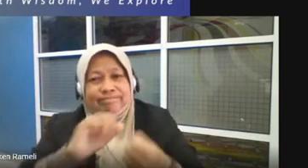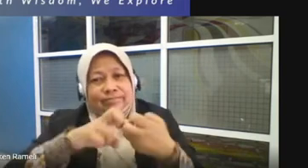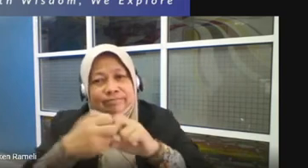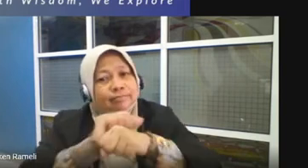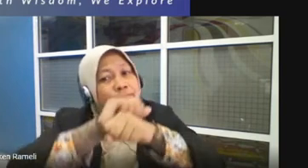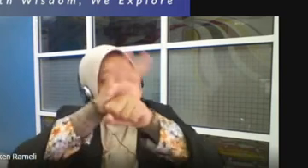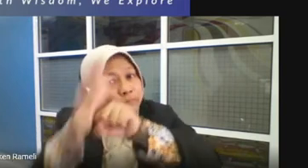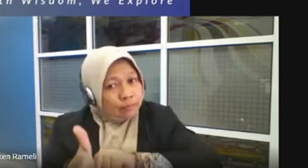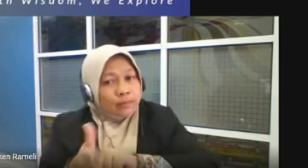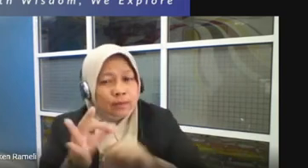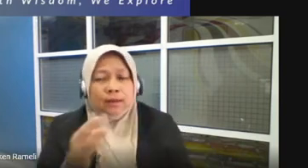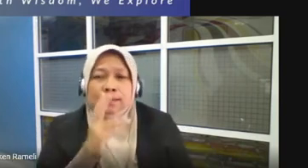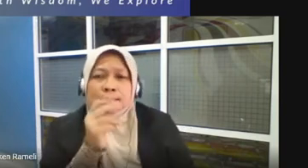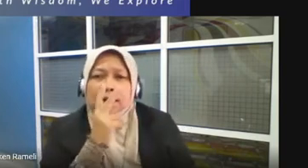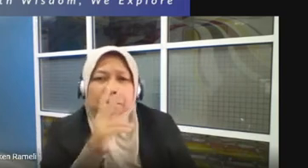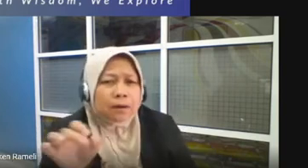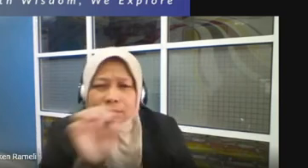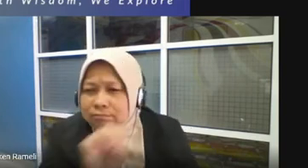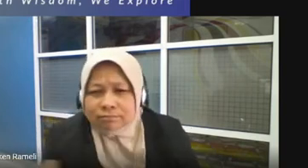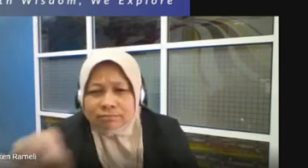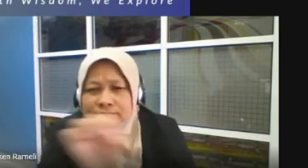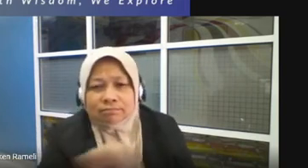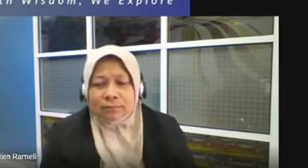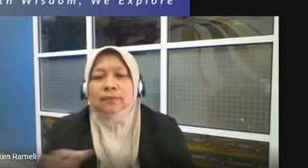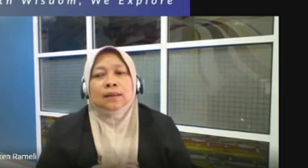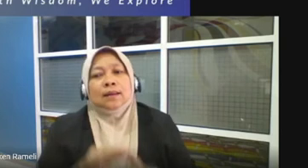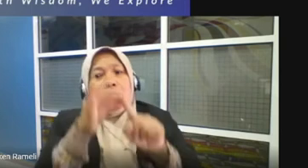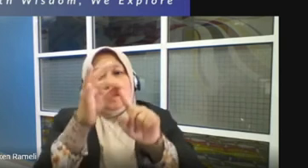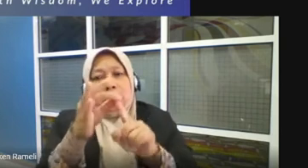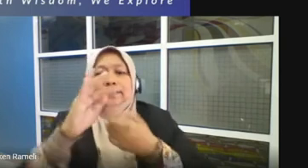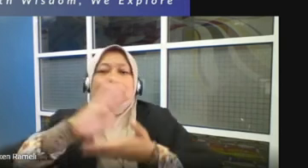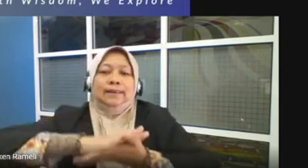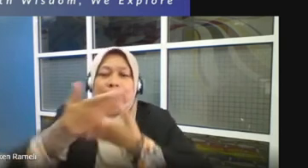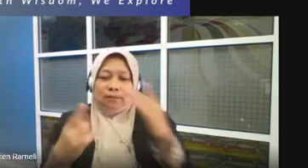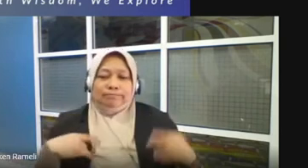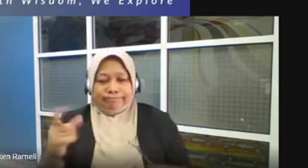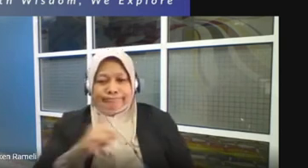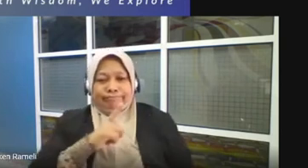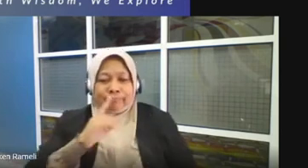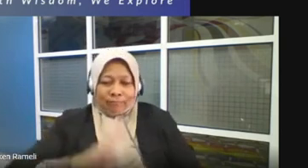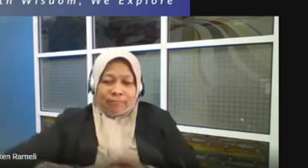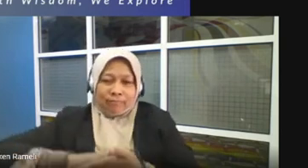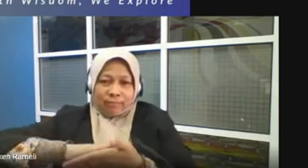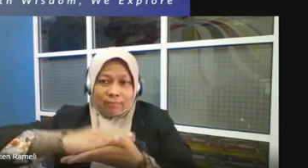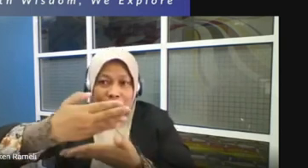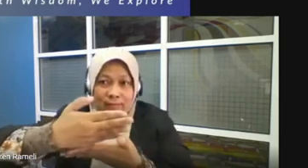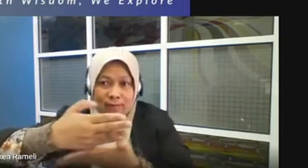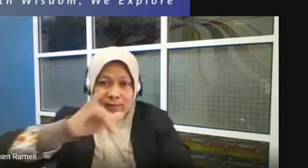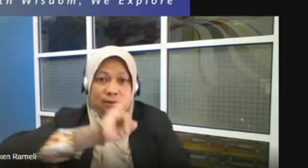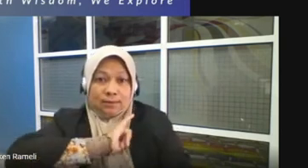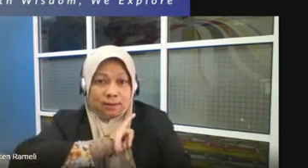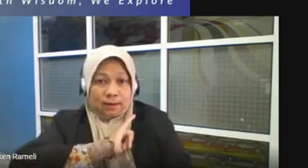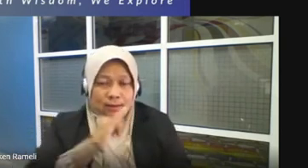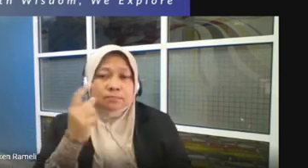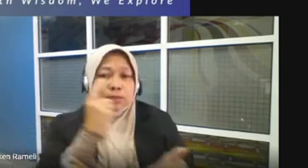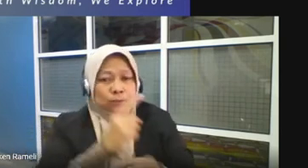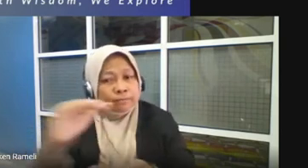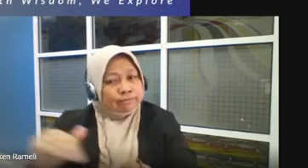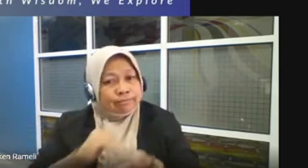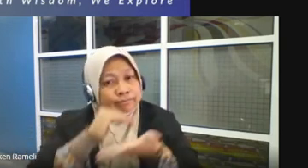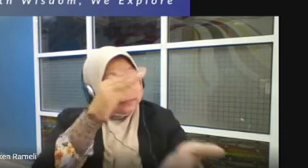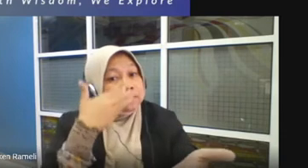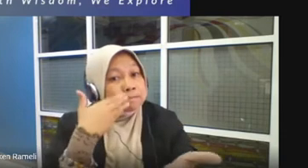ni. Saya tak nampak sesiapa-siapa kecuali saya punya laptop semata-mata. Saya harap saya dapat sampaikan sesuatu ni dengan